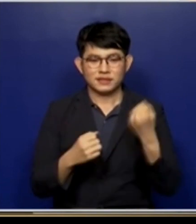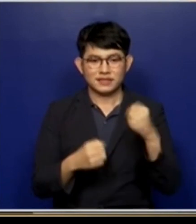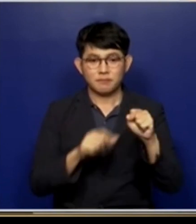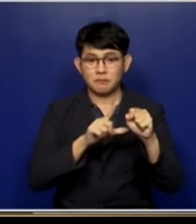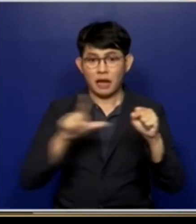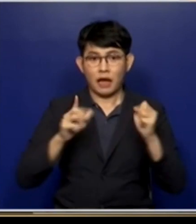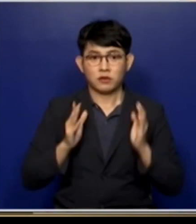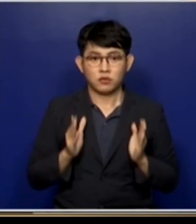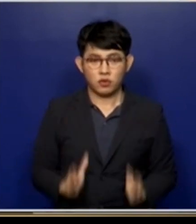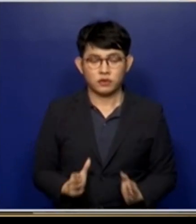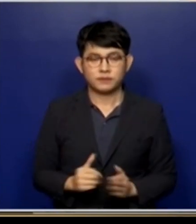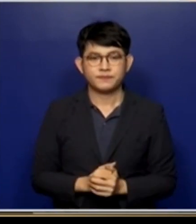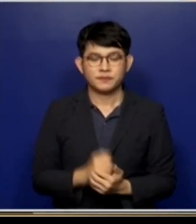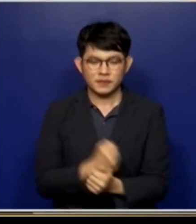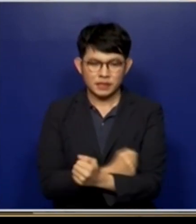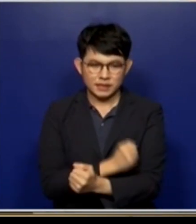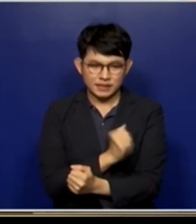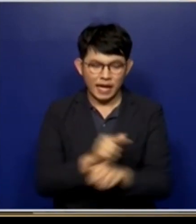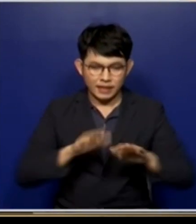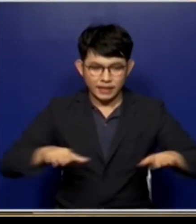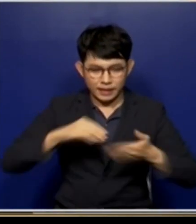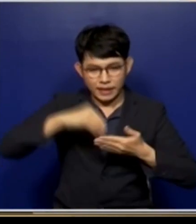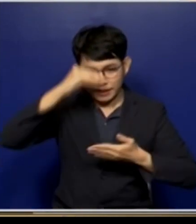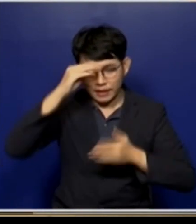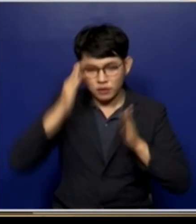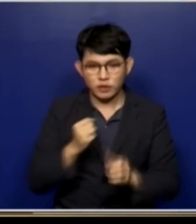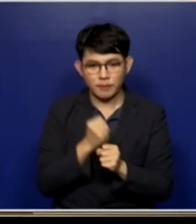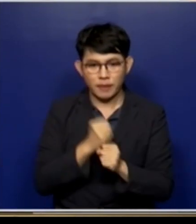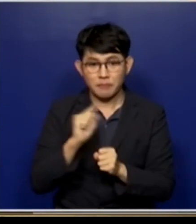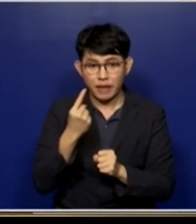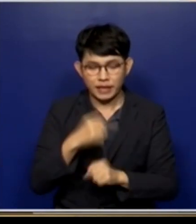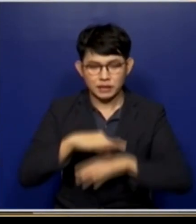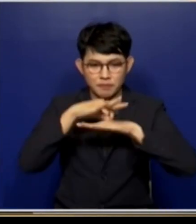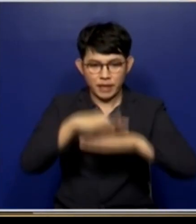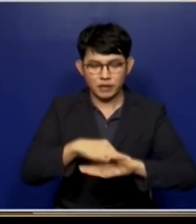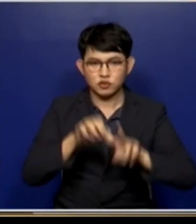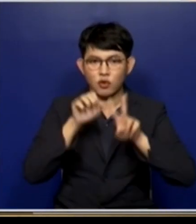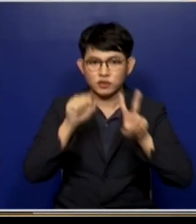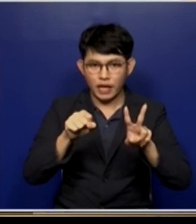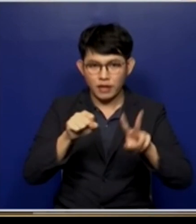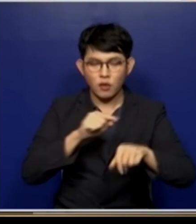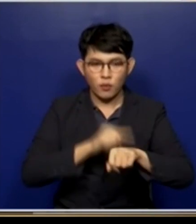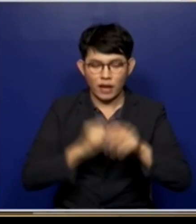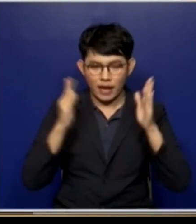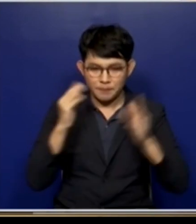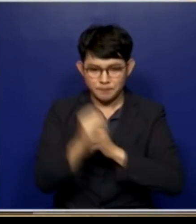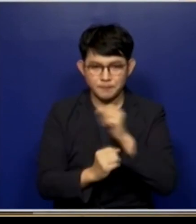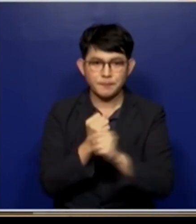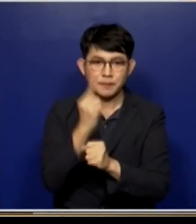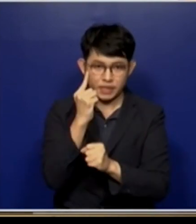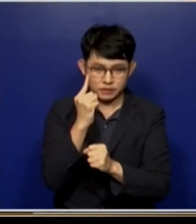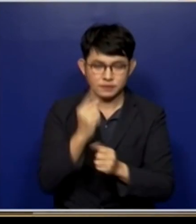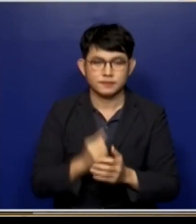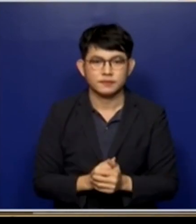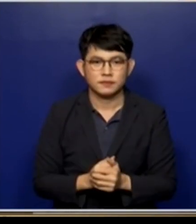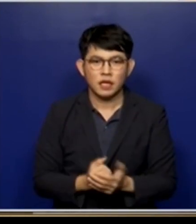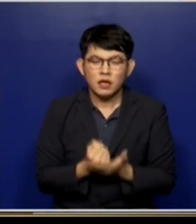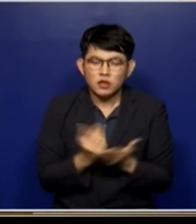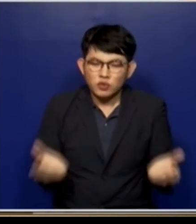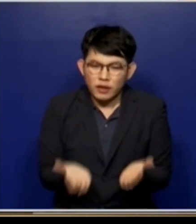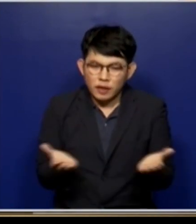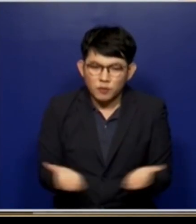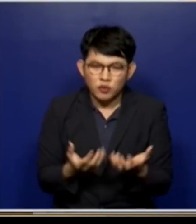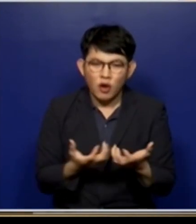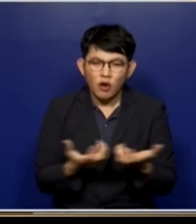คนค่ะอ่ะถ้านักศึกษาจบใหม่ได้ 2แสนอัตราเป็นเวลา 1ปีช่วยพยุงราคาสินค้า